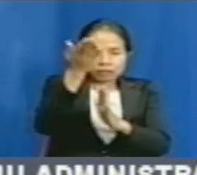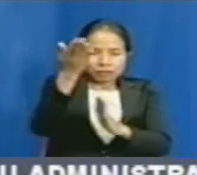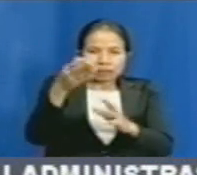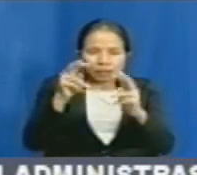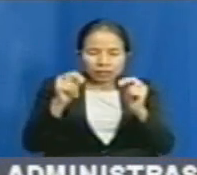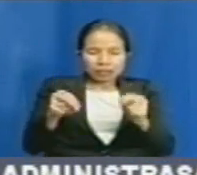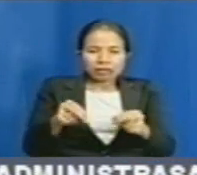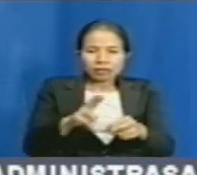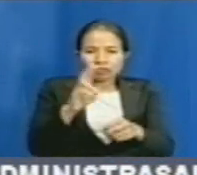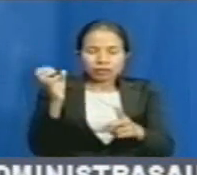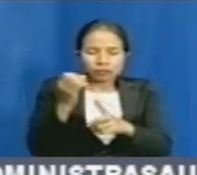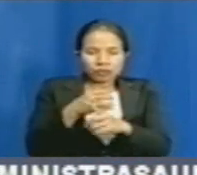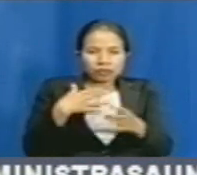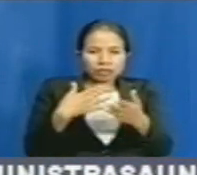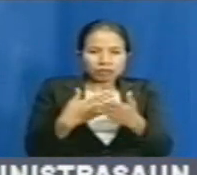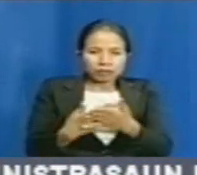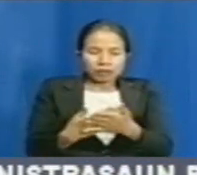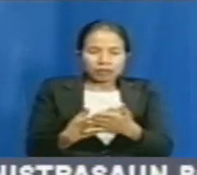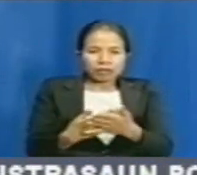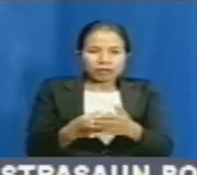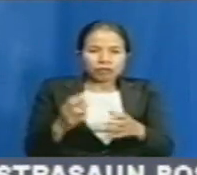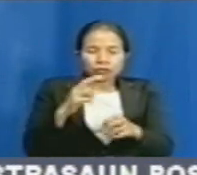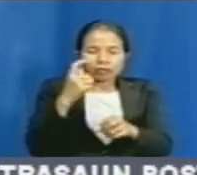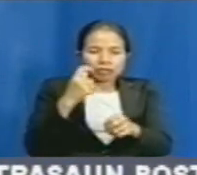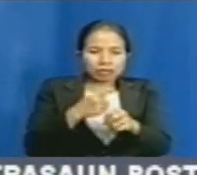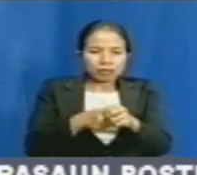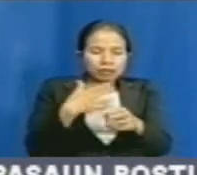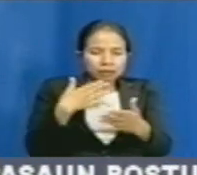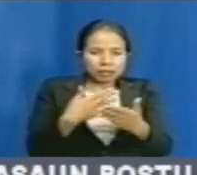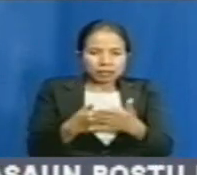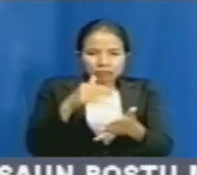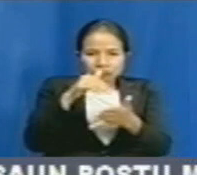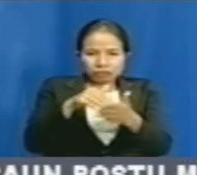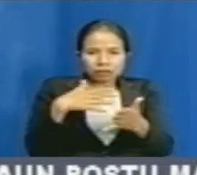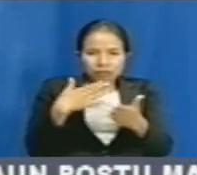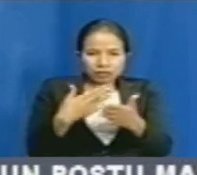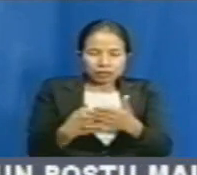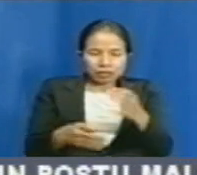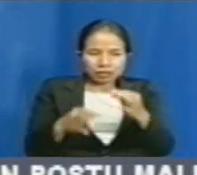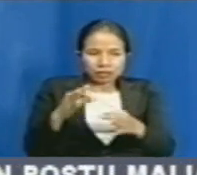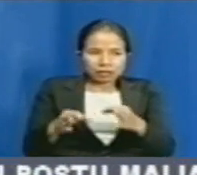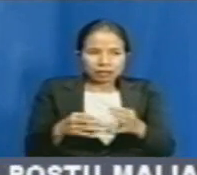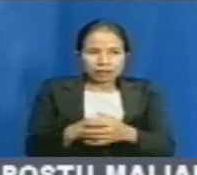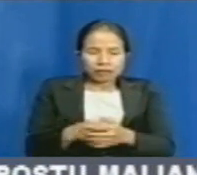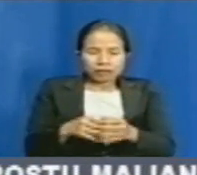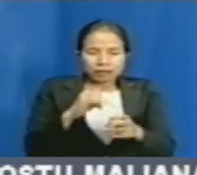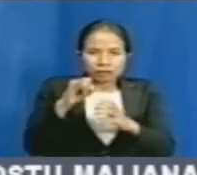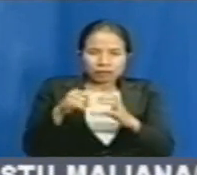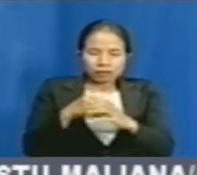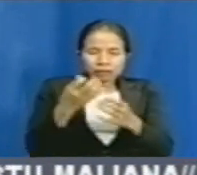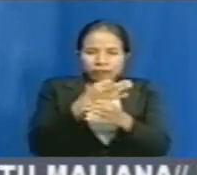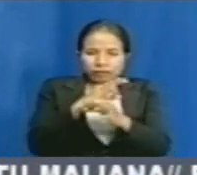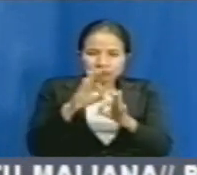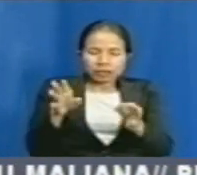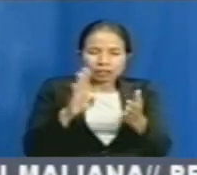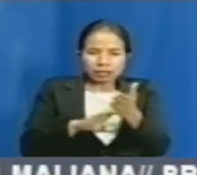tem que aproveita didiak, aproveita tempo ne ve ia, ho di estuda didiak, ho nune conclui que termina ser ne